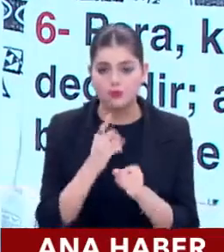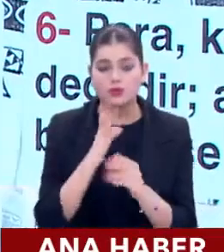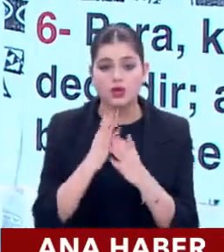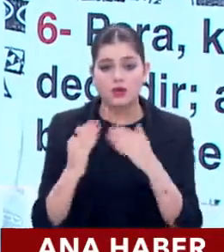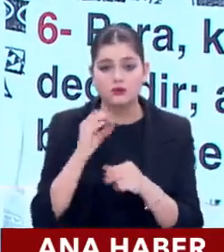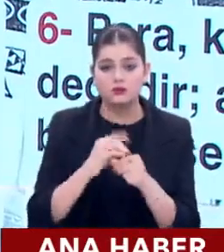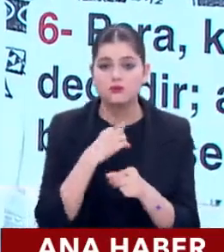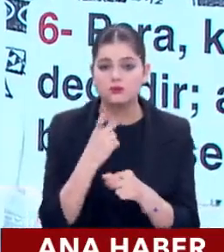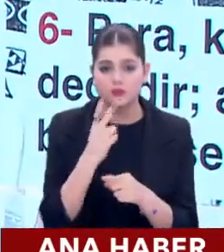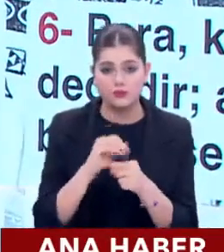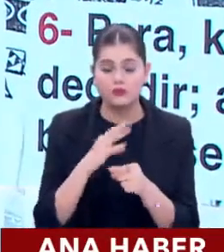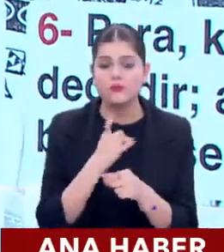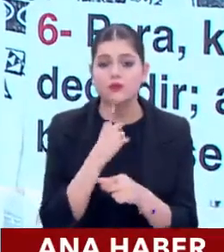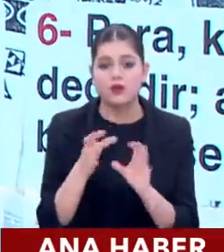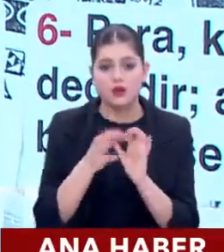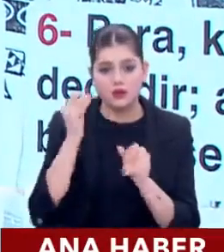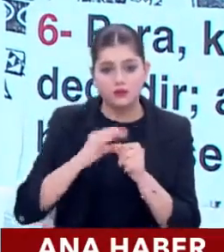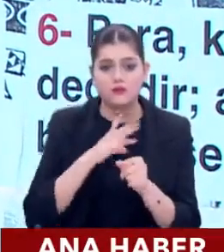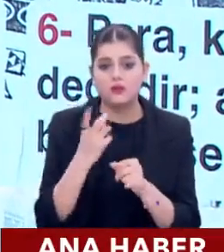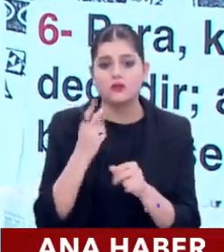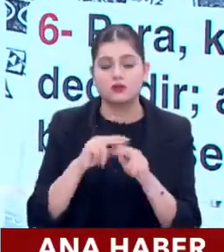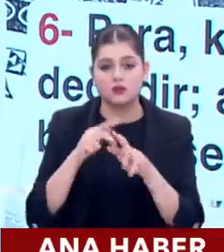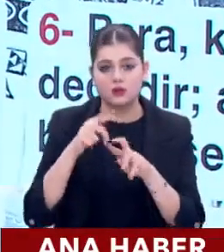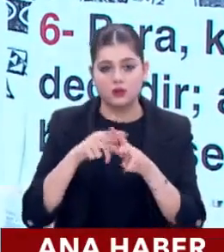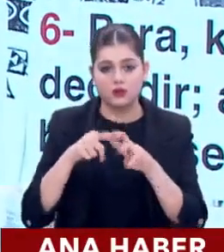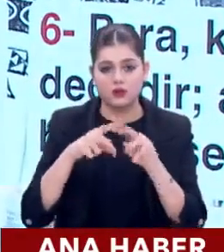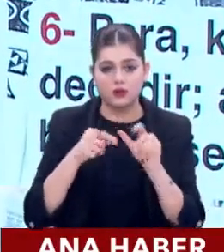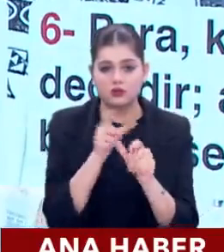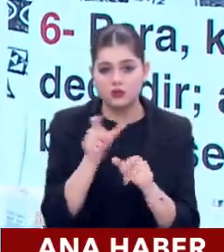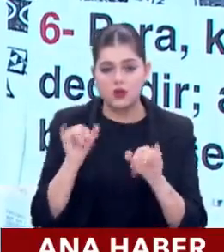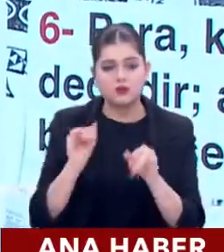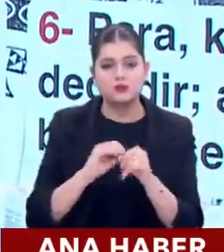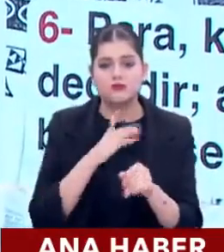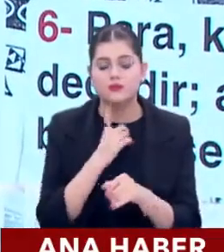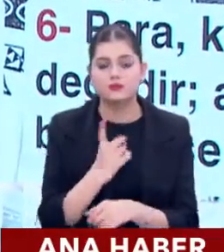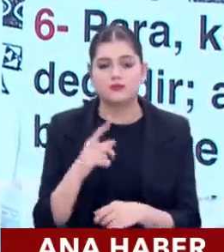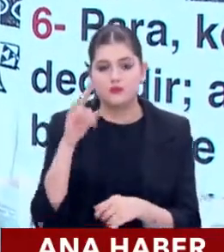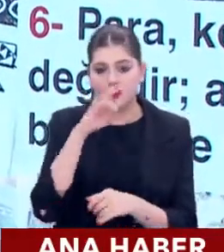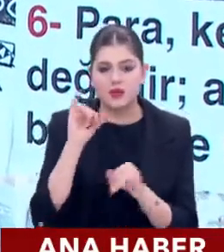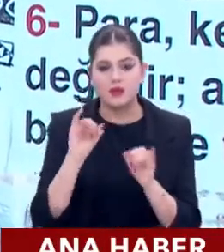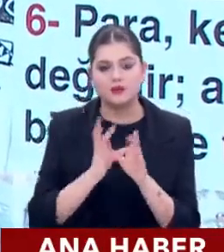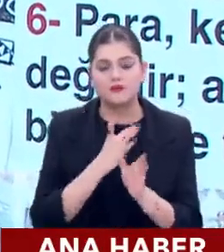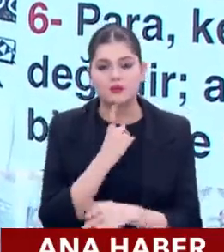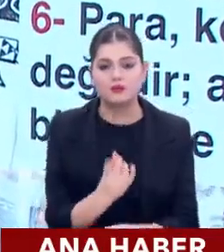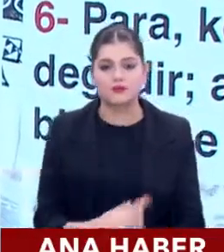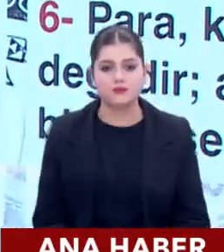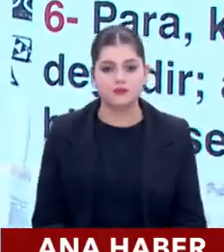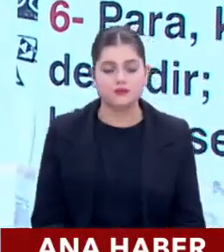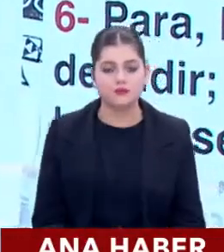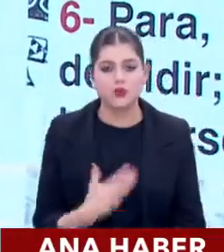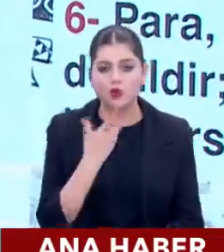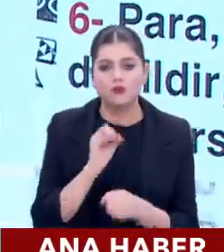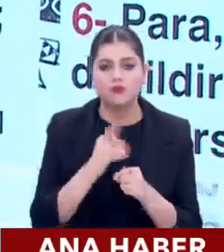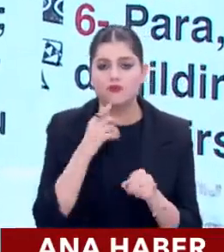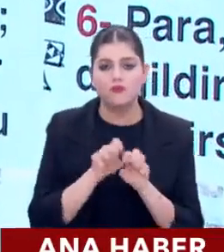arttığını müşahede ediyoruz Aynı şekilde Kara şöhrette de deyim yerindeyse bir onla Ben benzeşim biçimde olmadığı